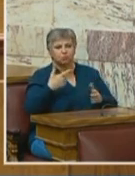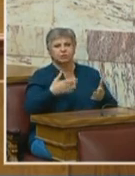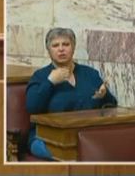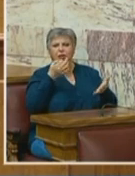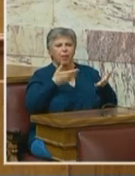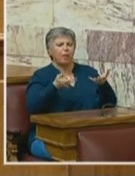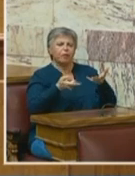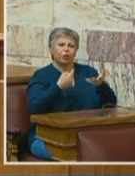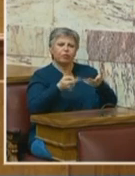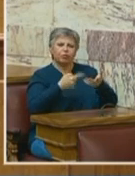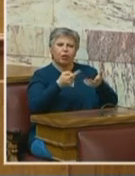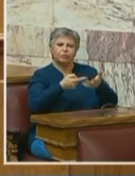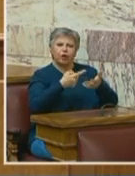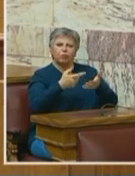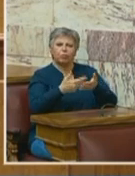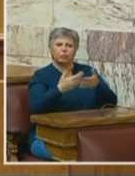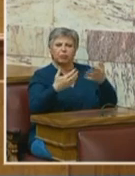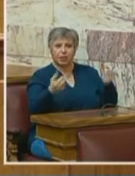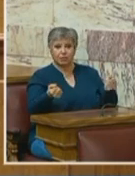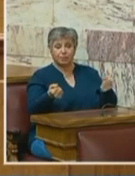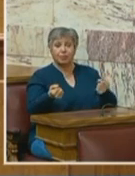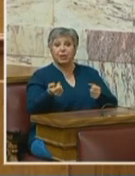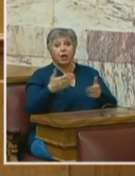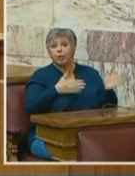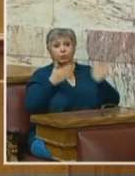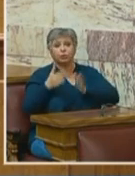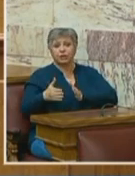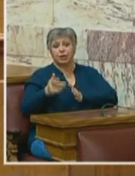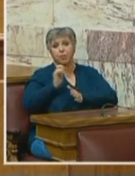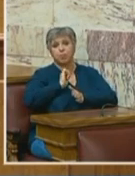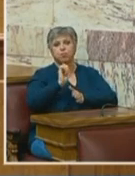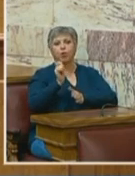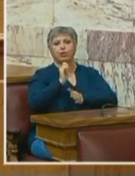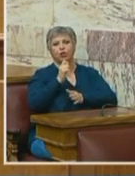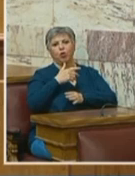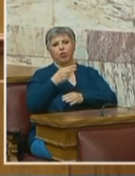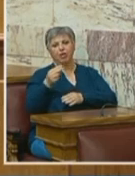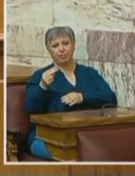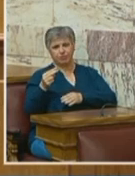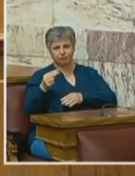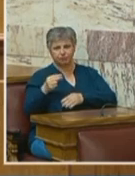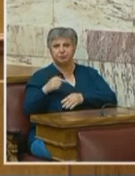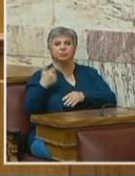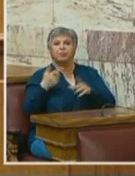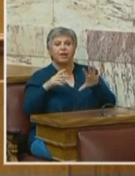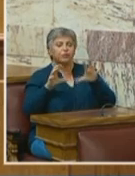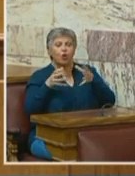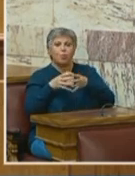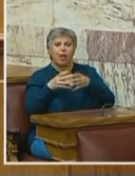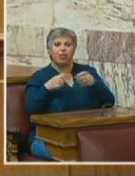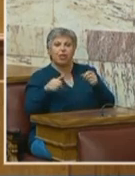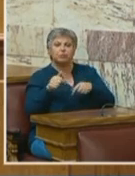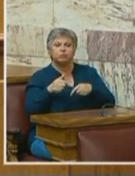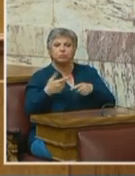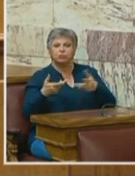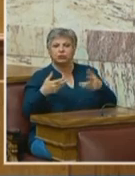όμως στην πολιτική πτυχή του θέματος. Στο πόρισμά της, η κυβερνητική πλειοψηφία